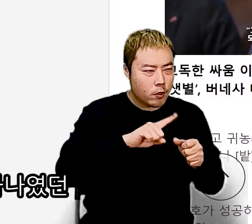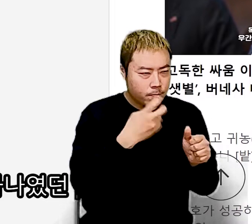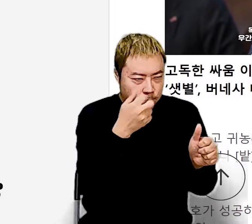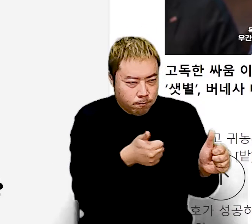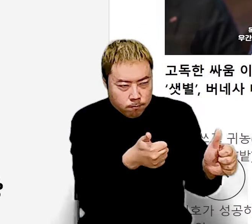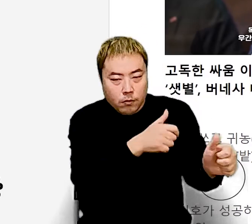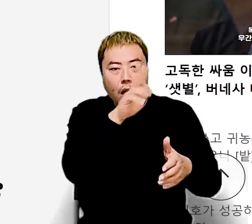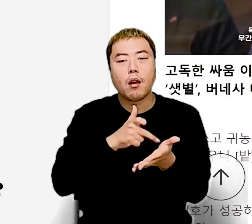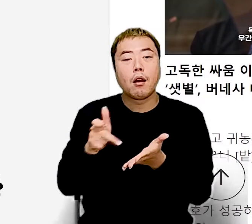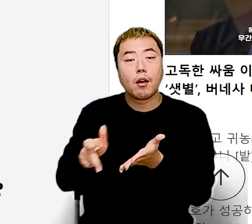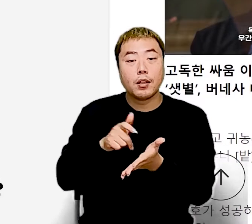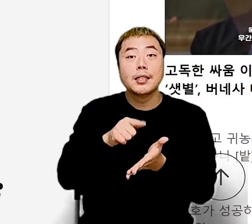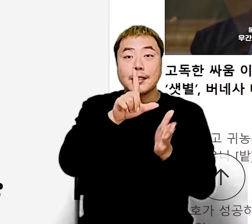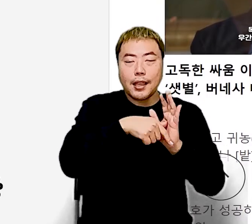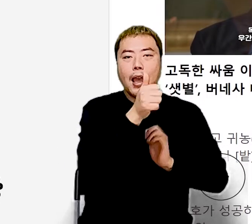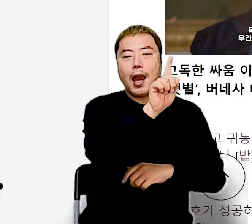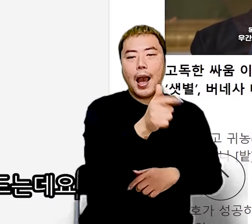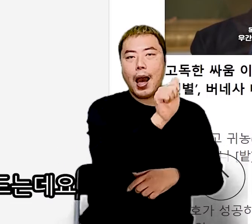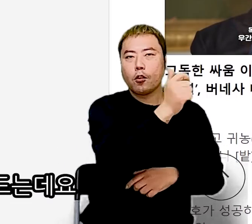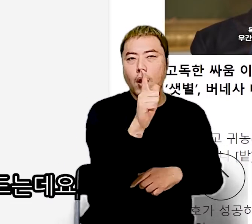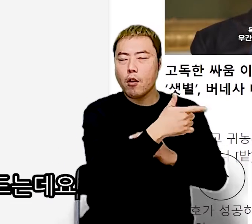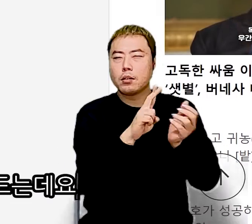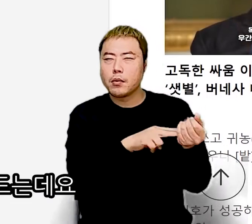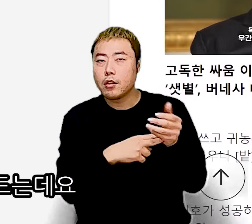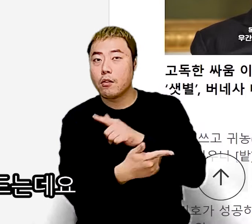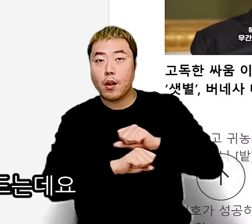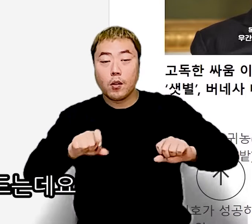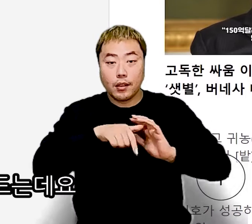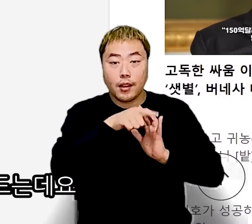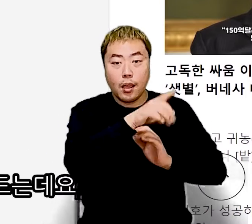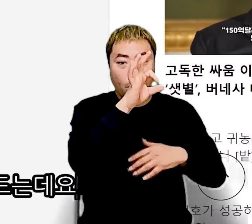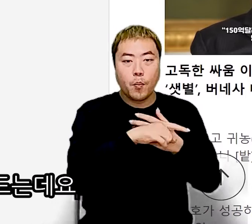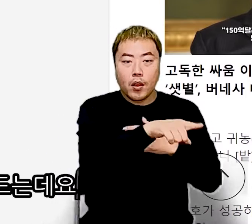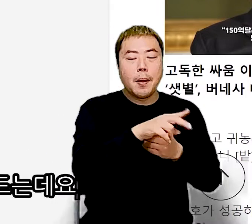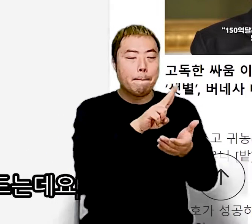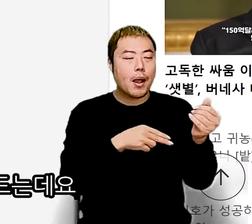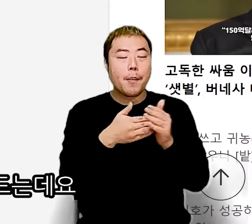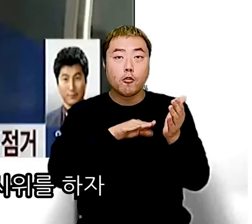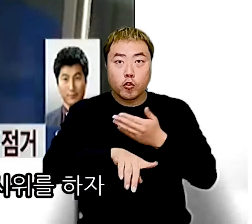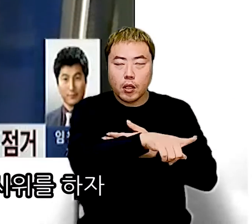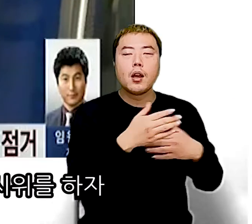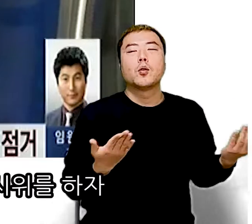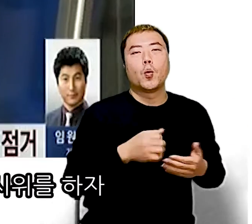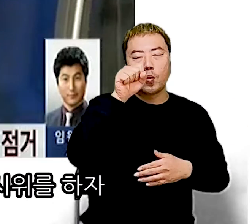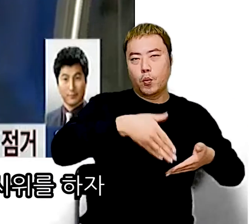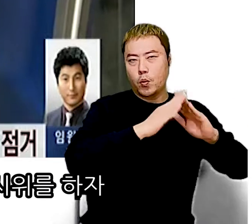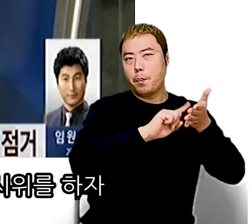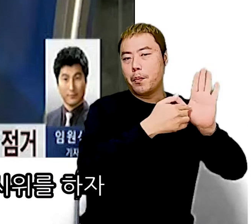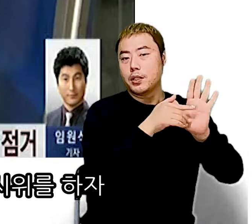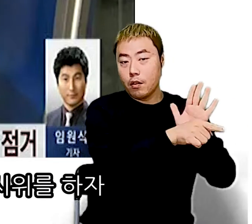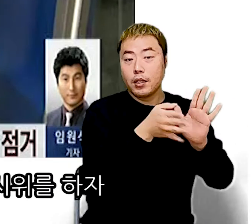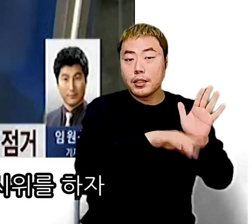중 하나였던 삼성테크원 노동자들은 매각 발표 이후 노동조합을 만드는데요. 이